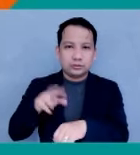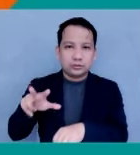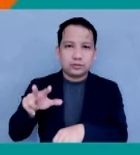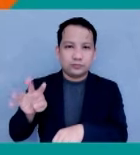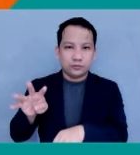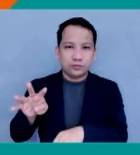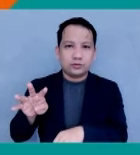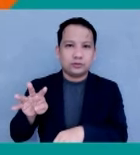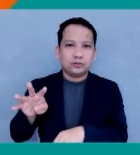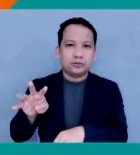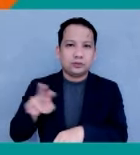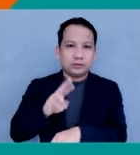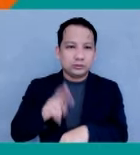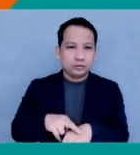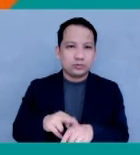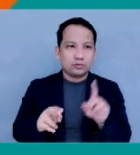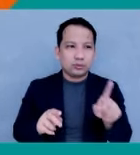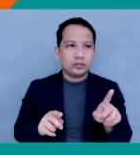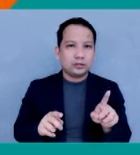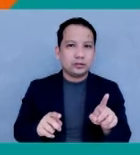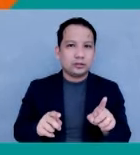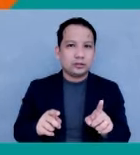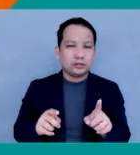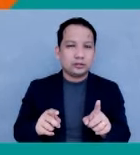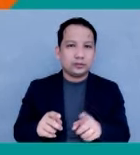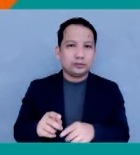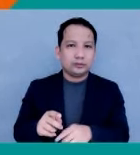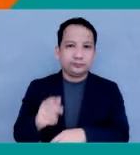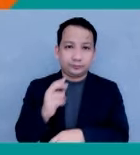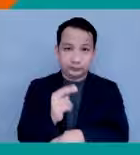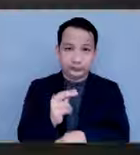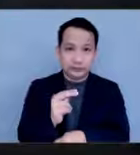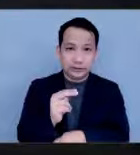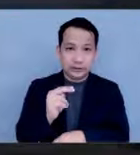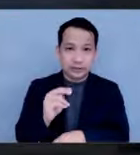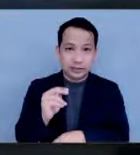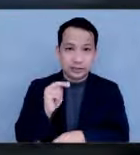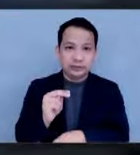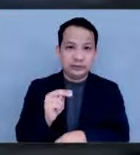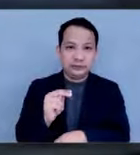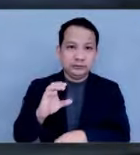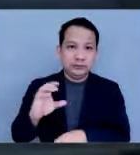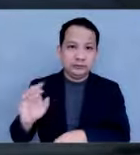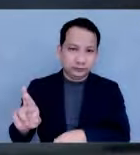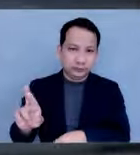4, sa Region 1 at sa Metro Manila.